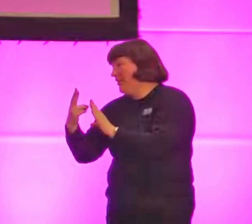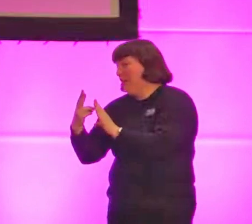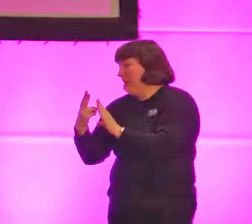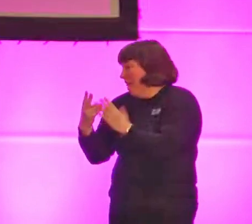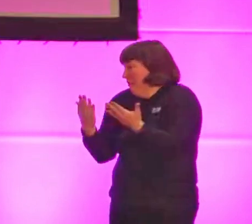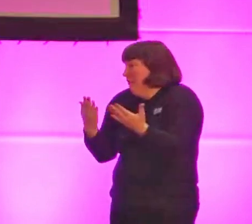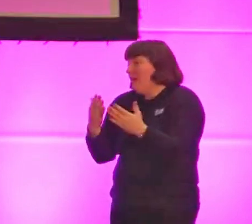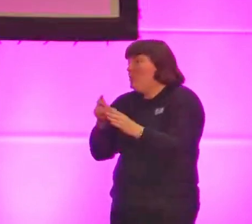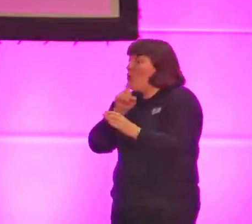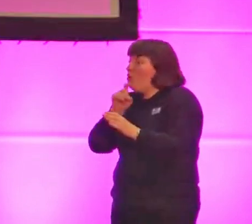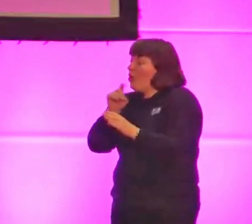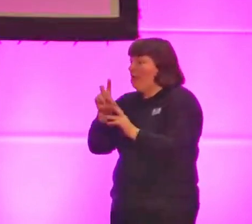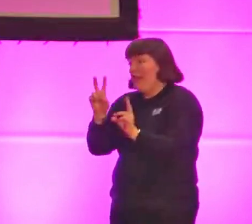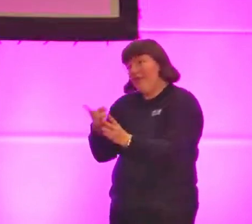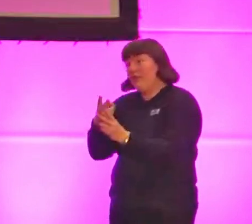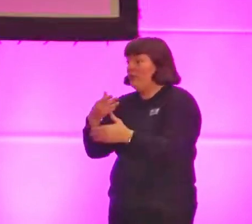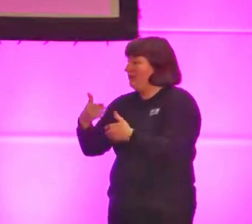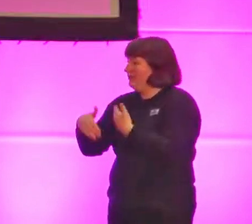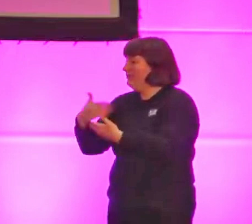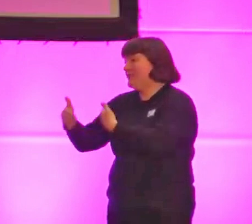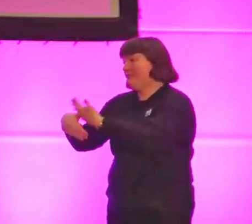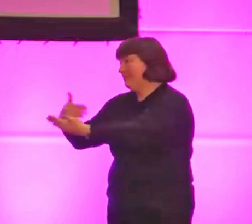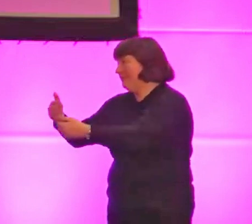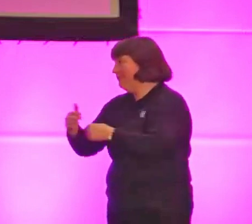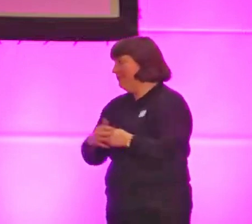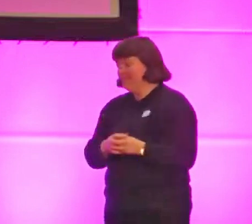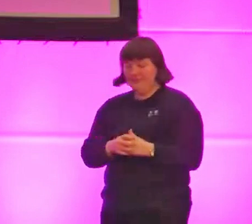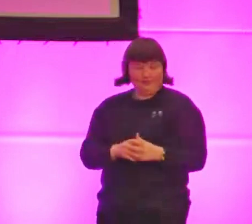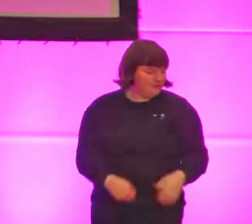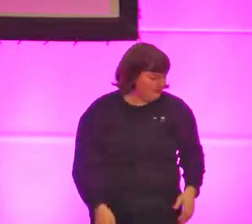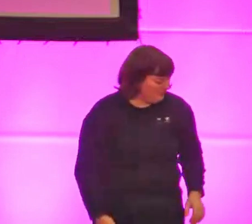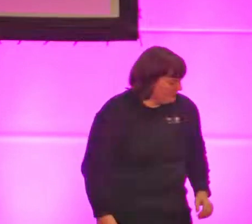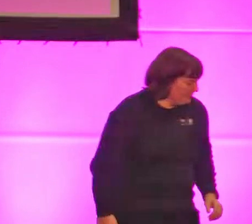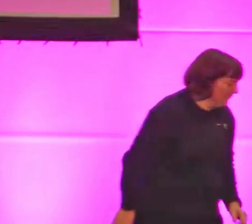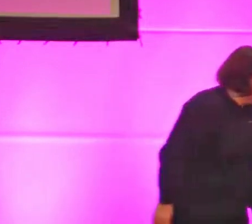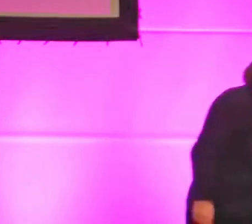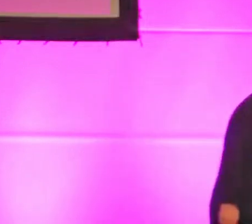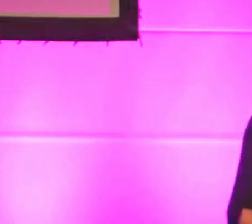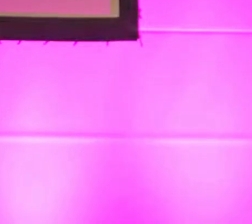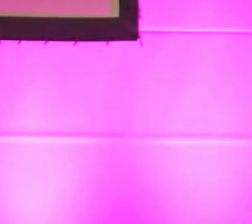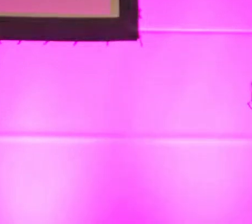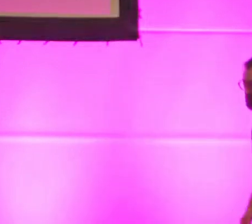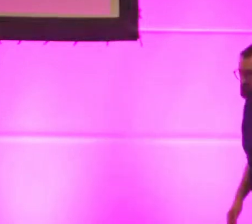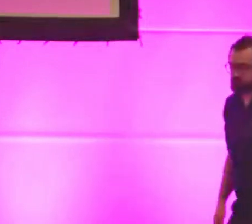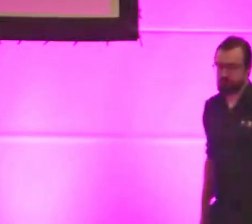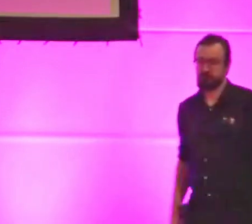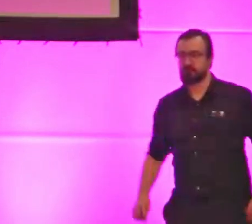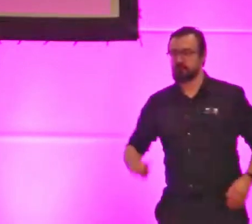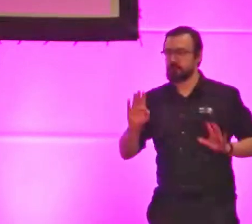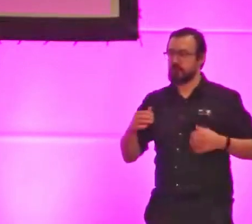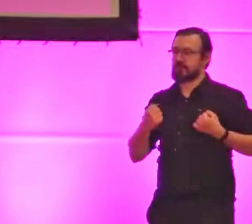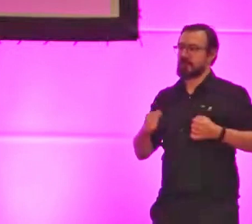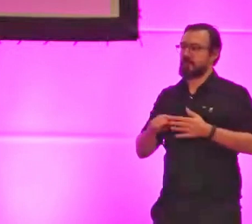har, eller att det inte blev ett åtal. Sen har man drivit hårt att åtalet är